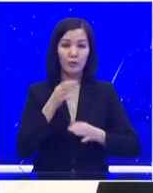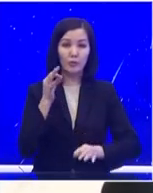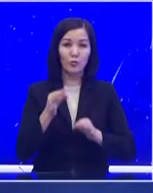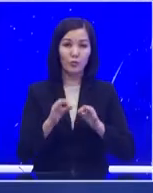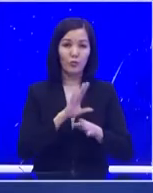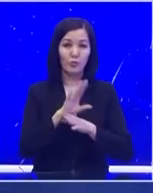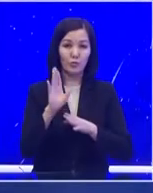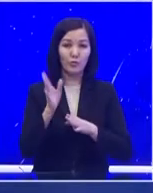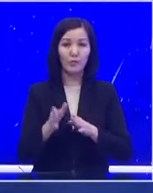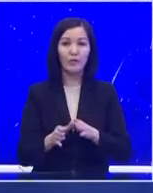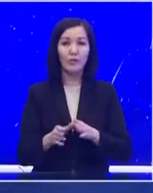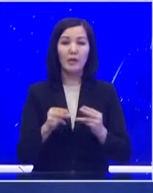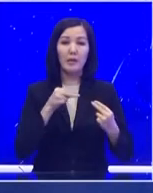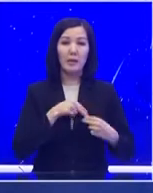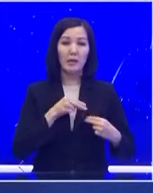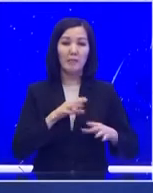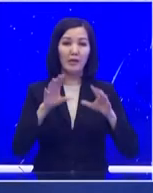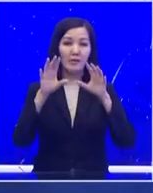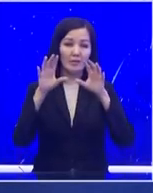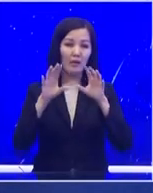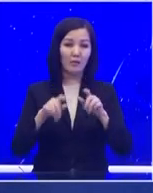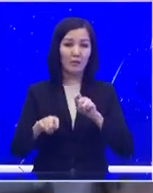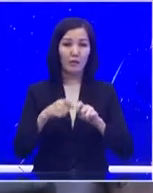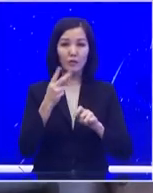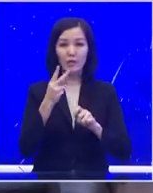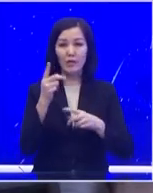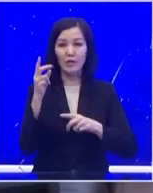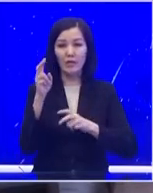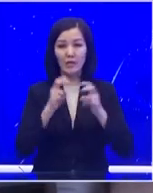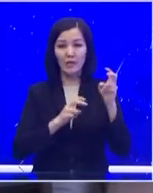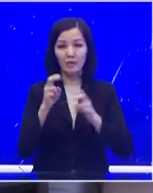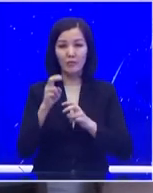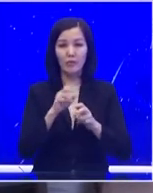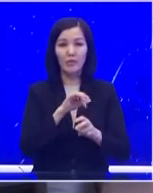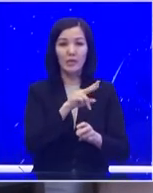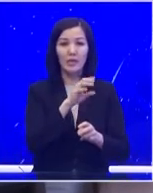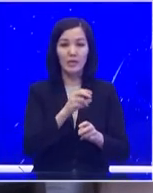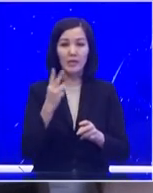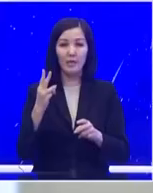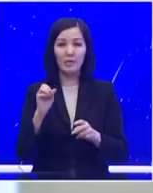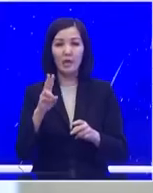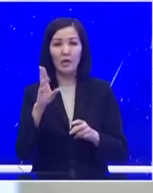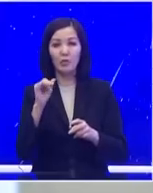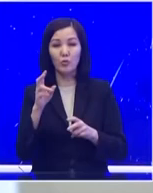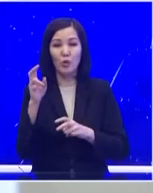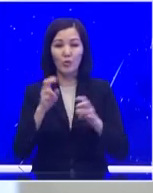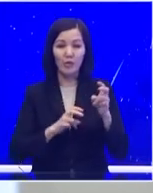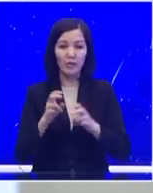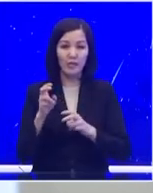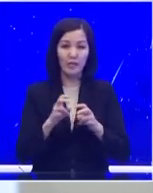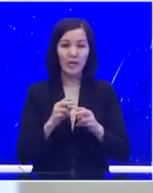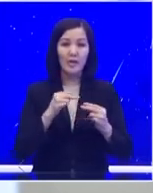жолдайтын боламыз. Еңбек кодексін бұзушылар тізіміне тағы екі кәсіпорын кіреді. Бірі Іле, екіншісі Ақсу ауданында. Еңбек